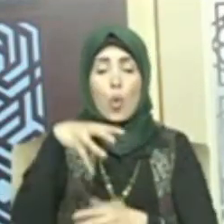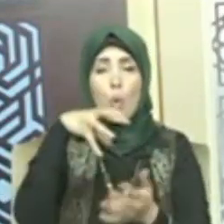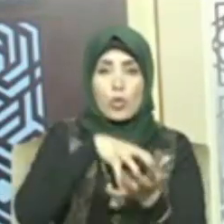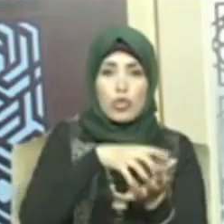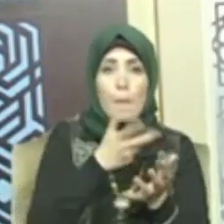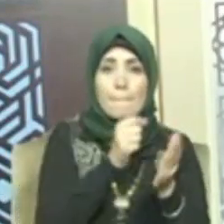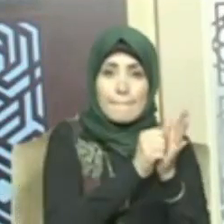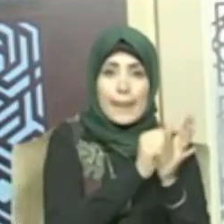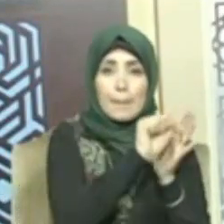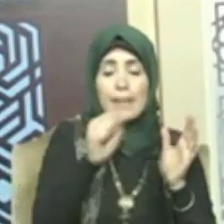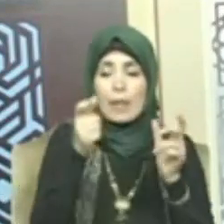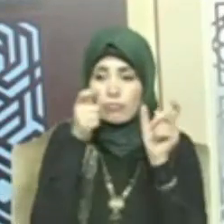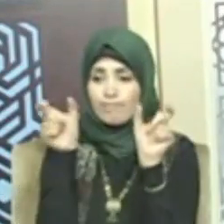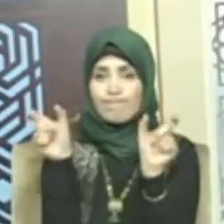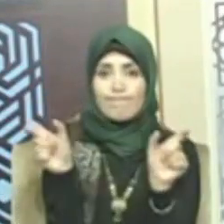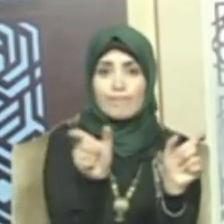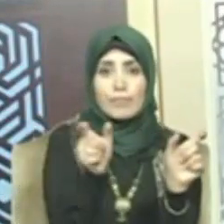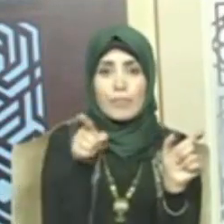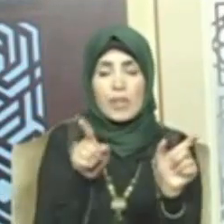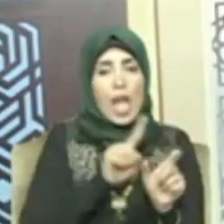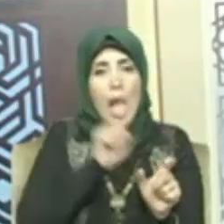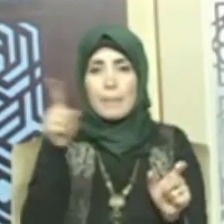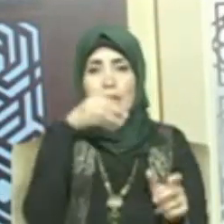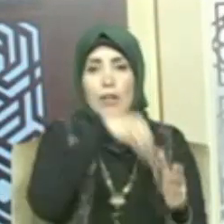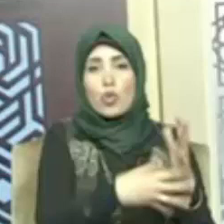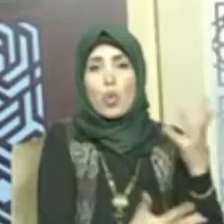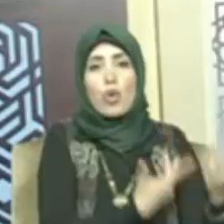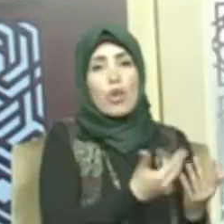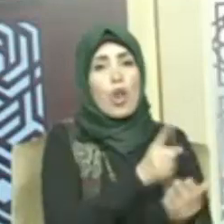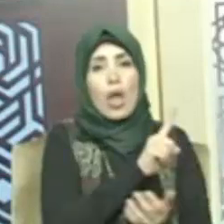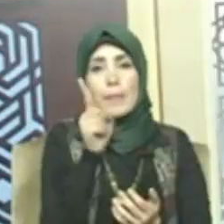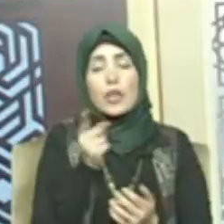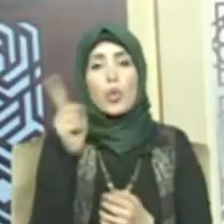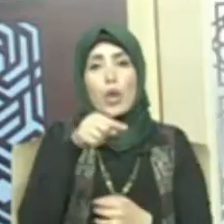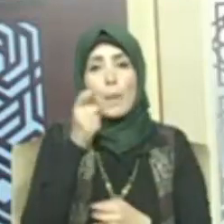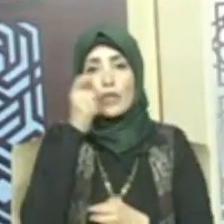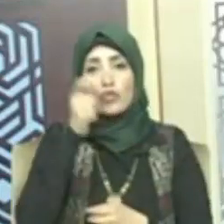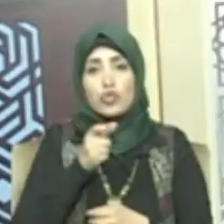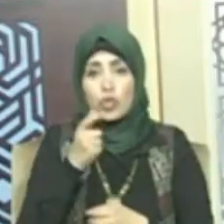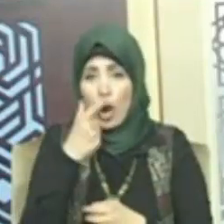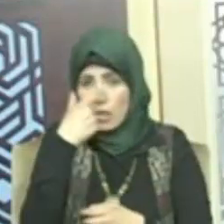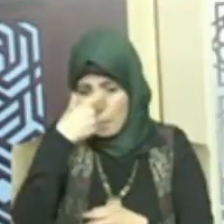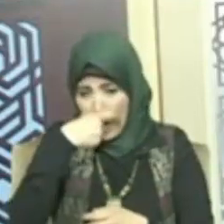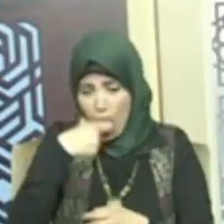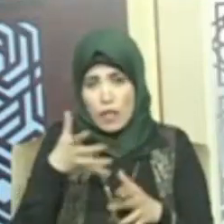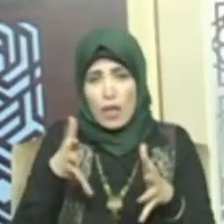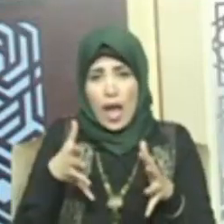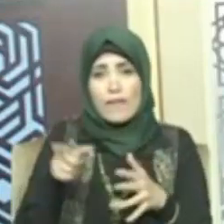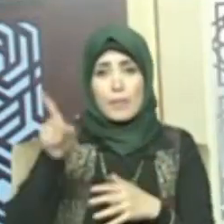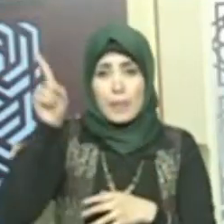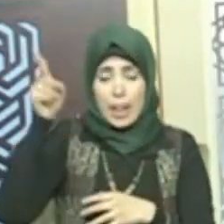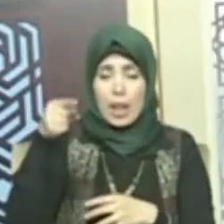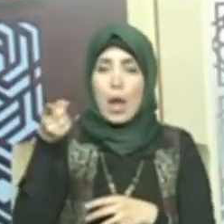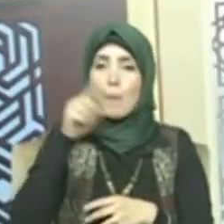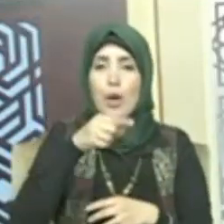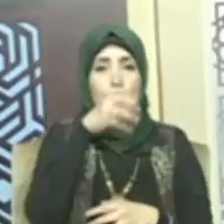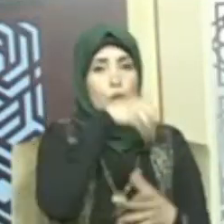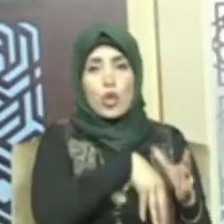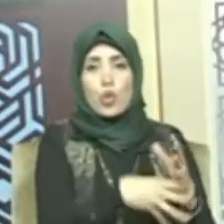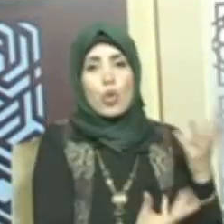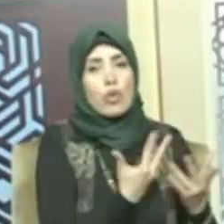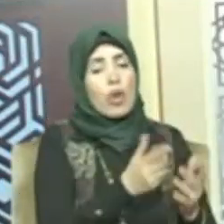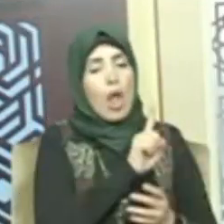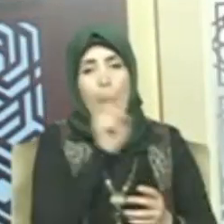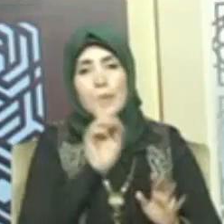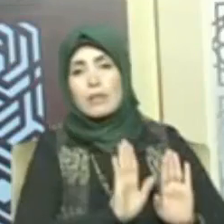تلج النار عين بكت من خشية الله، ولن تلج النار عين